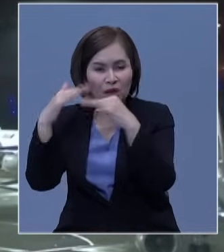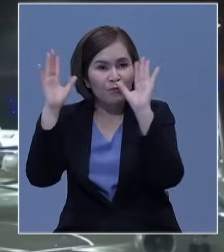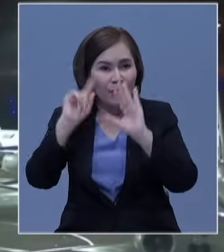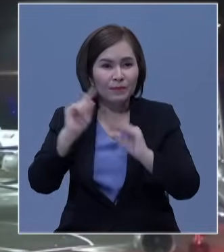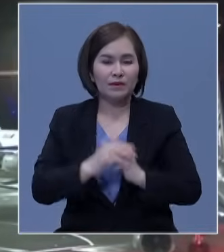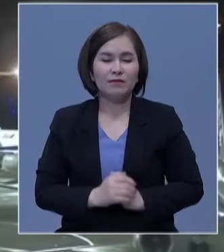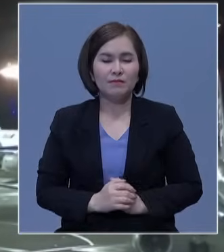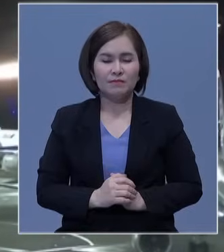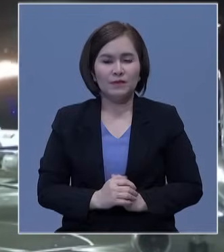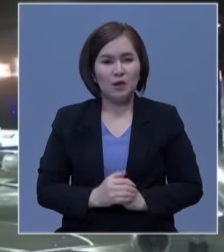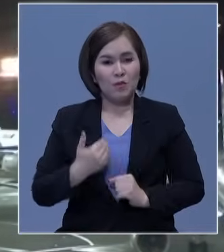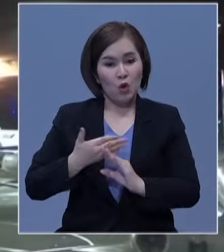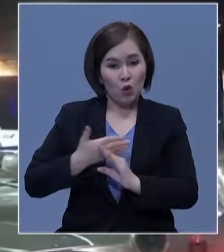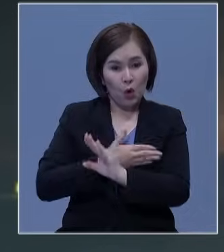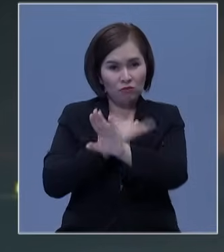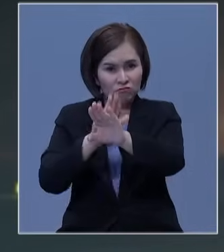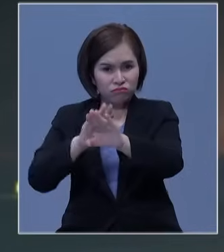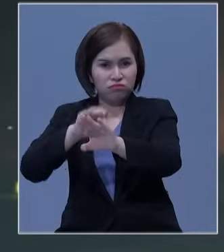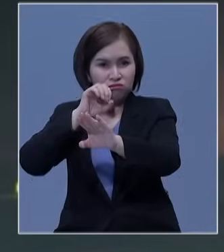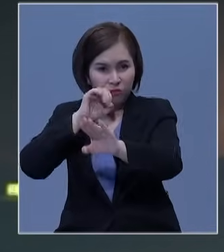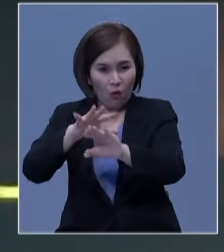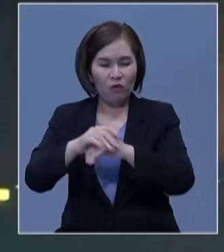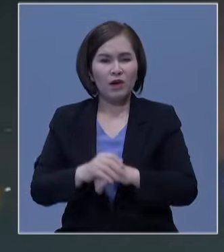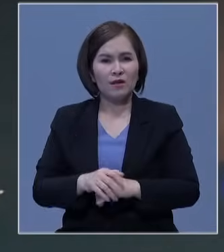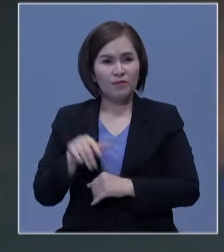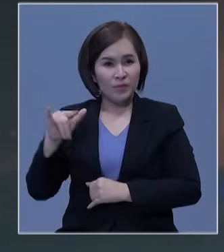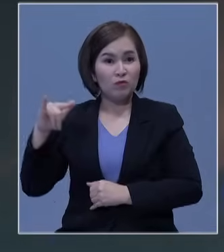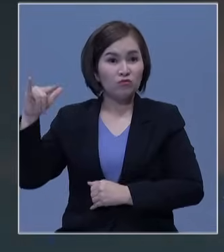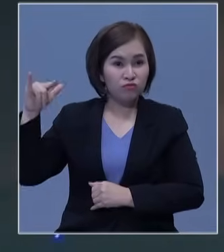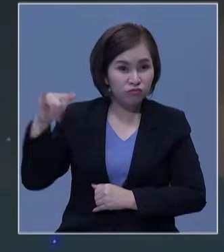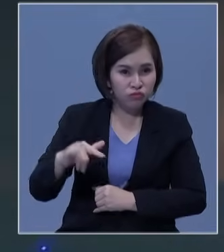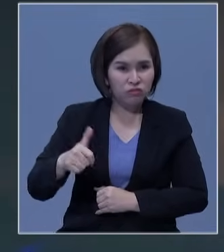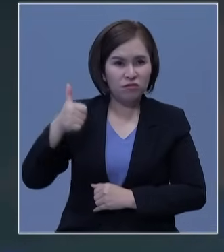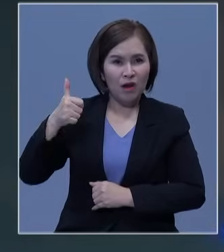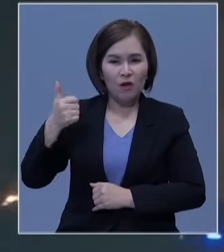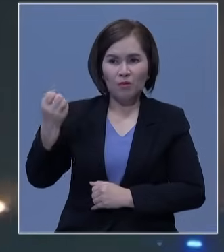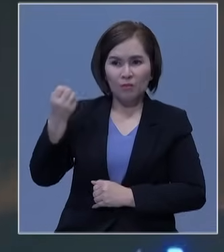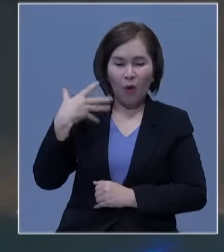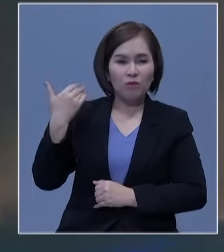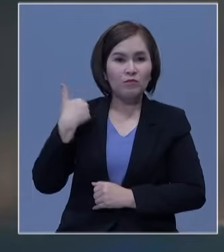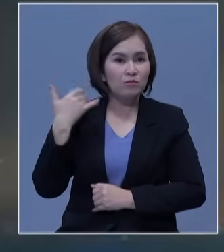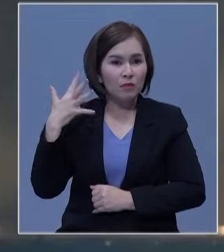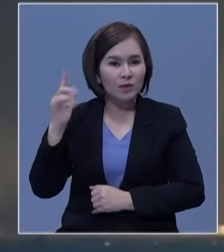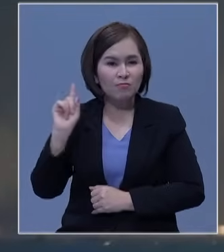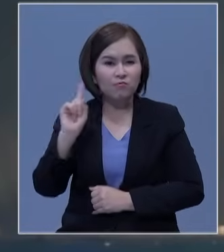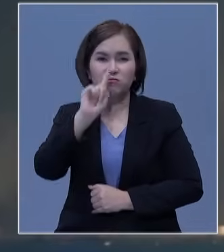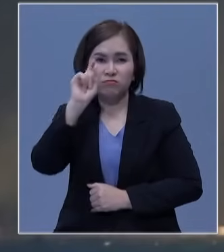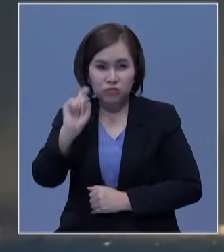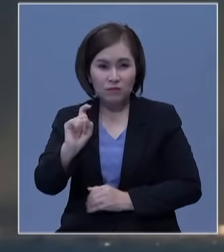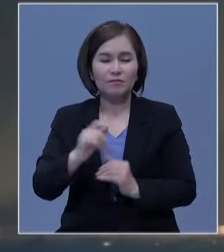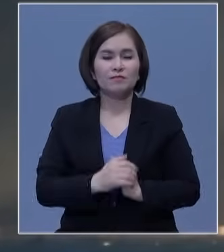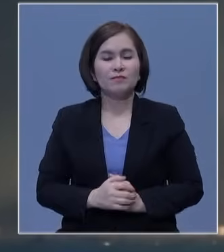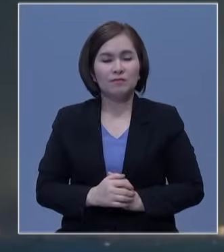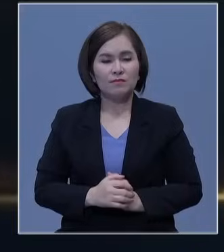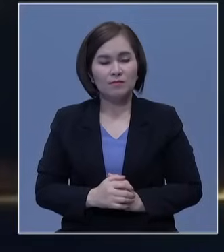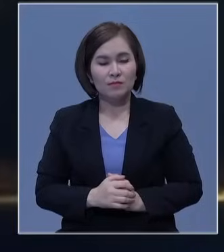ว่ามีการแจ้งไหมว่าเครื่องบินโดยสารลำนี้สามารถที่จะลงจอดlanding ณตอนนั้นได ้ ห